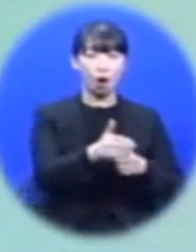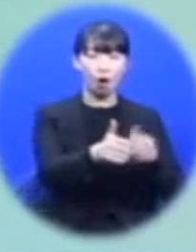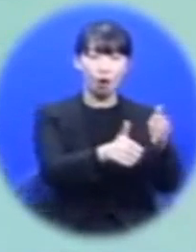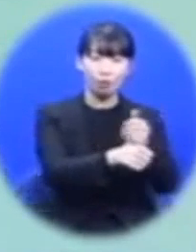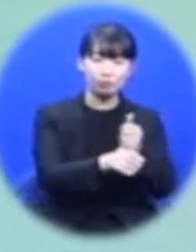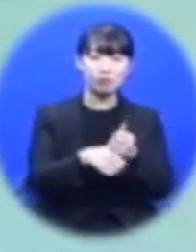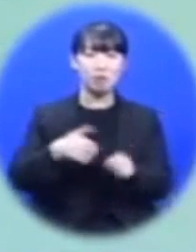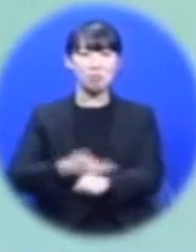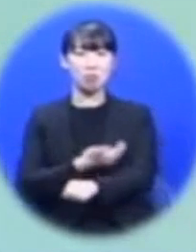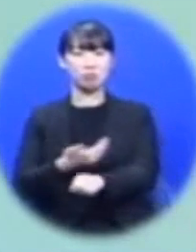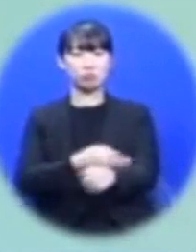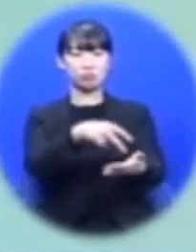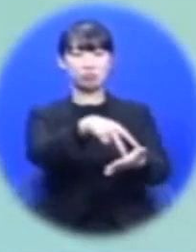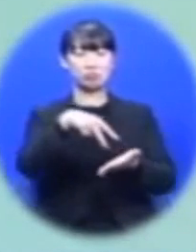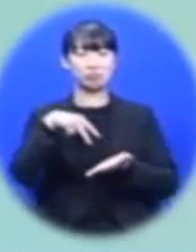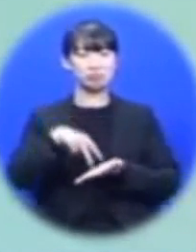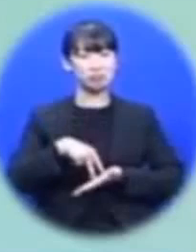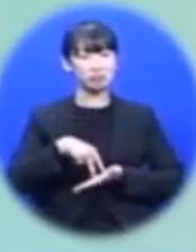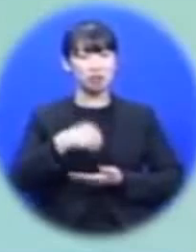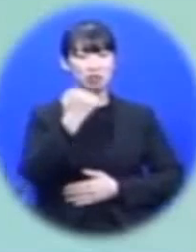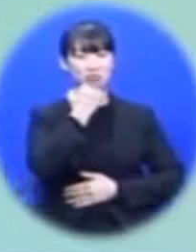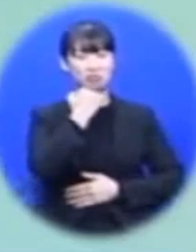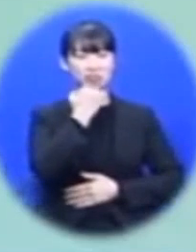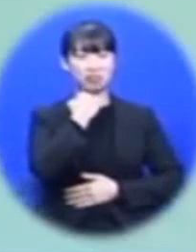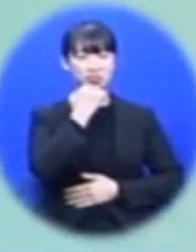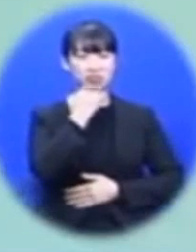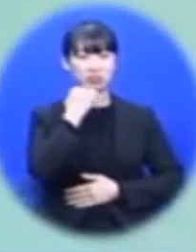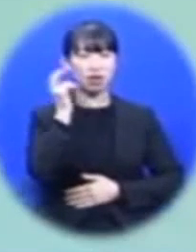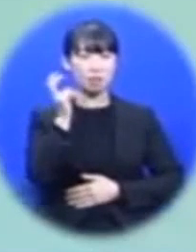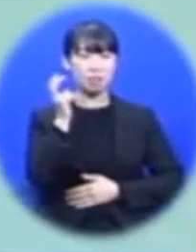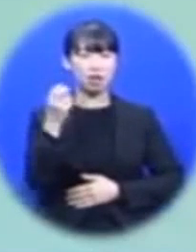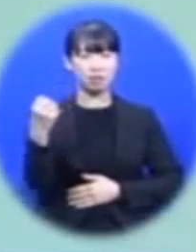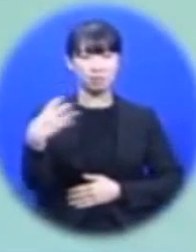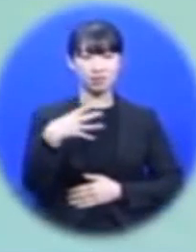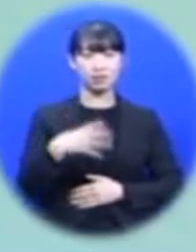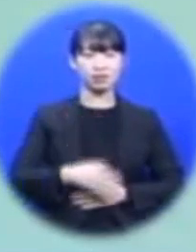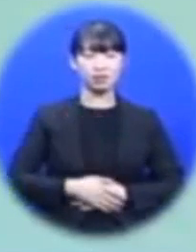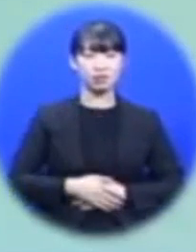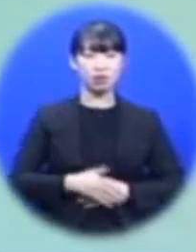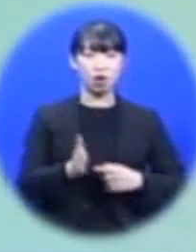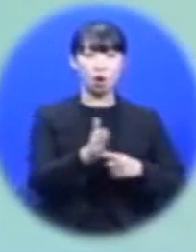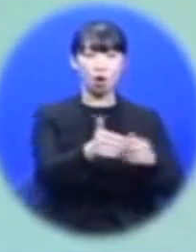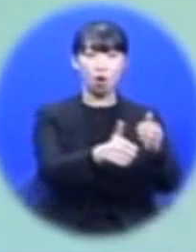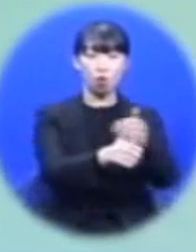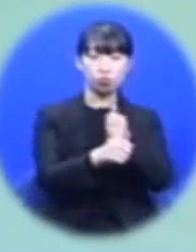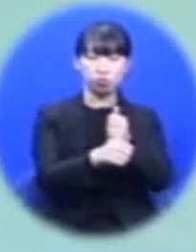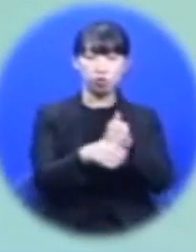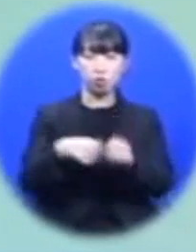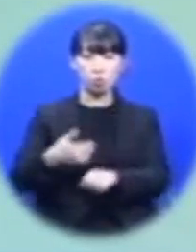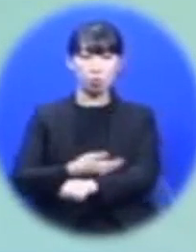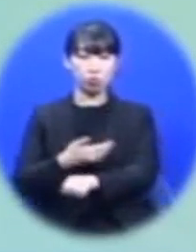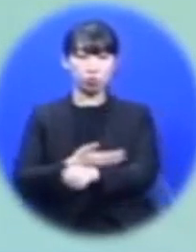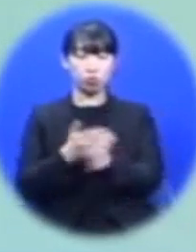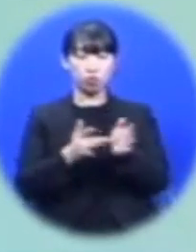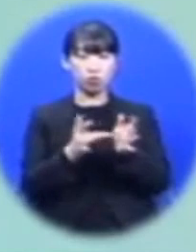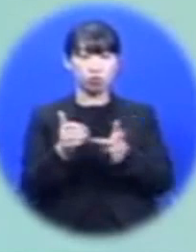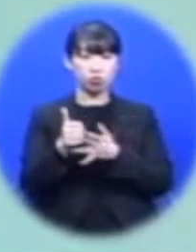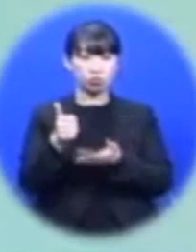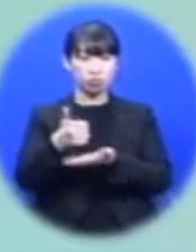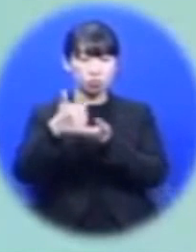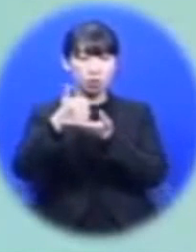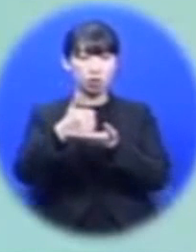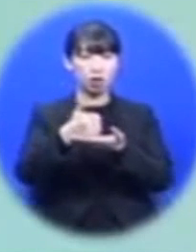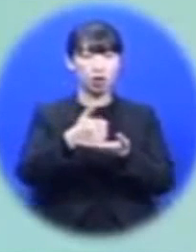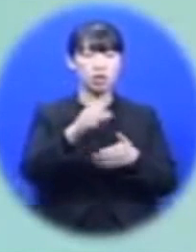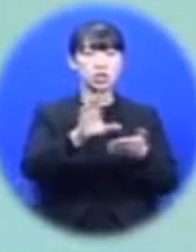하니 정말 말이 안 되는 상황이잖아 어부였던 베드로가 목수였던 예수님에게 어떻게 주는 그리스도이고